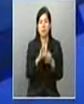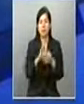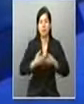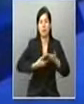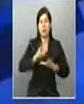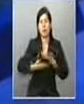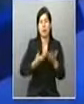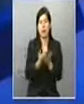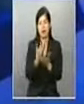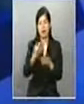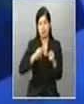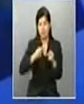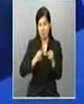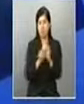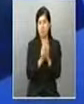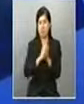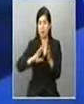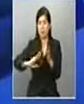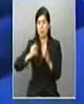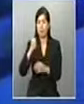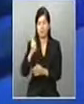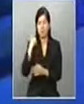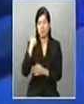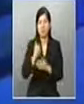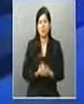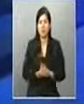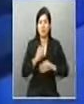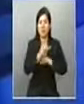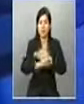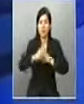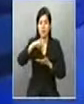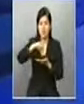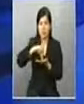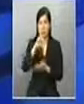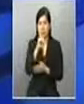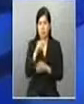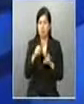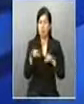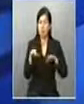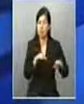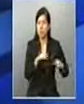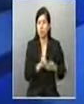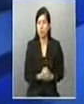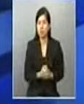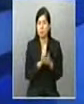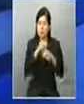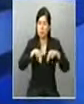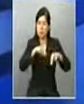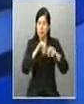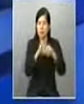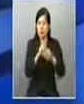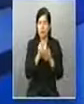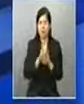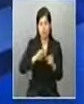ปรับตัวดีขึ้นโดยที่อิหร่านนั้นออกมายอมรับนะคะว่าพร้อมที่จะดูแลด้านเสถียรภาพราคาน้ำมันต